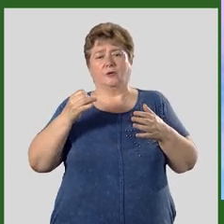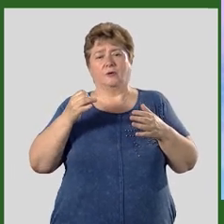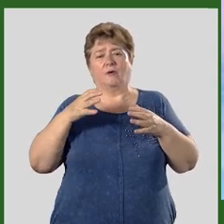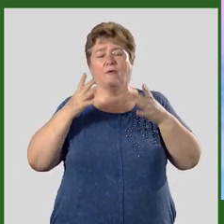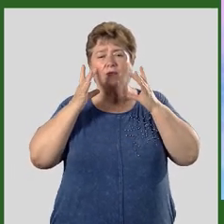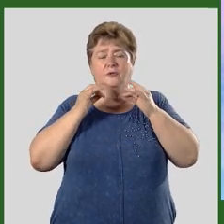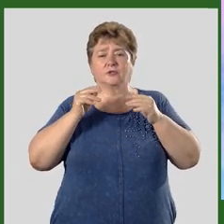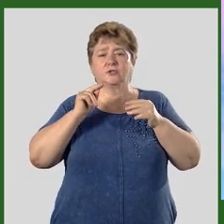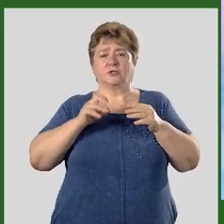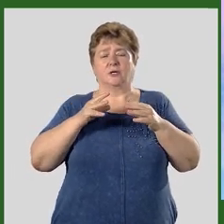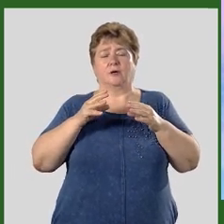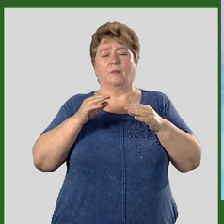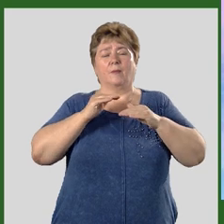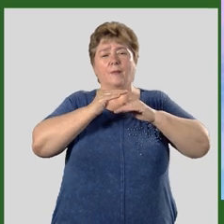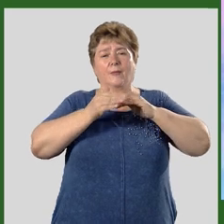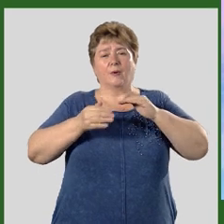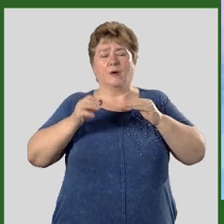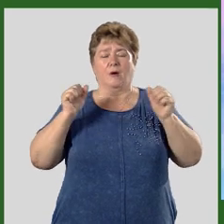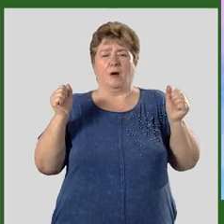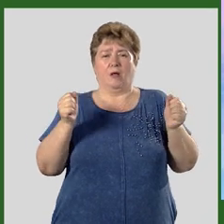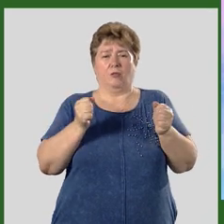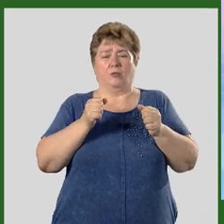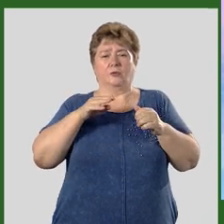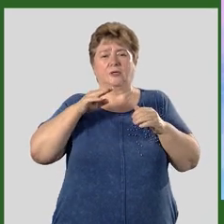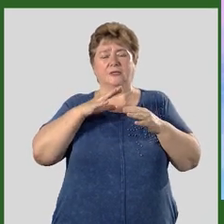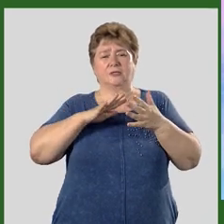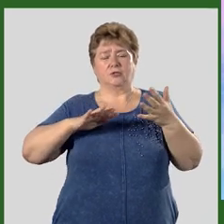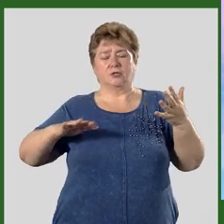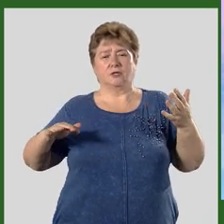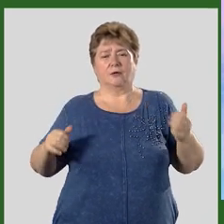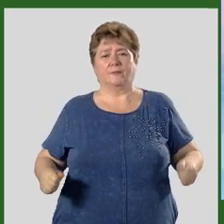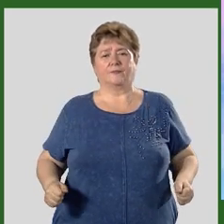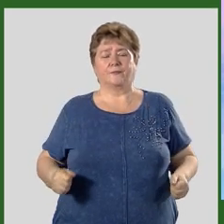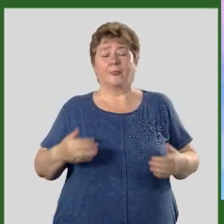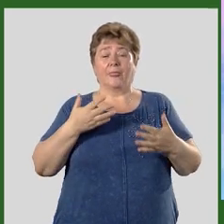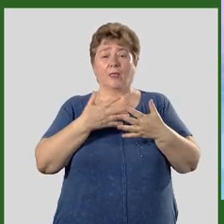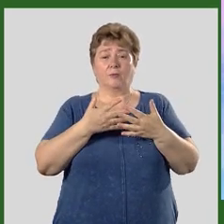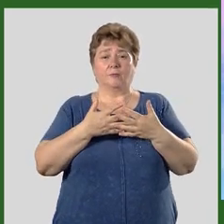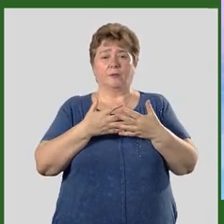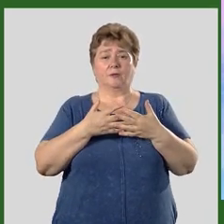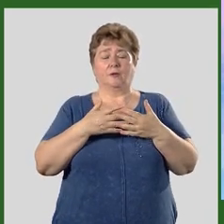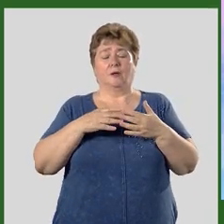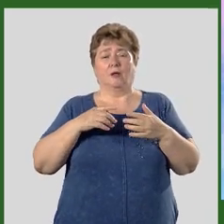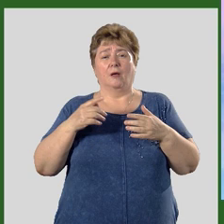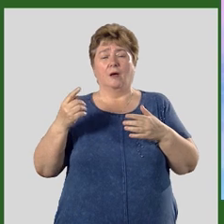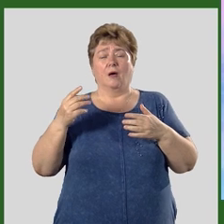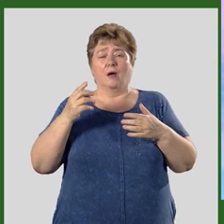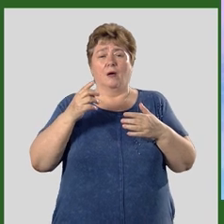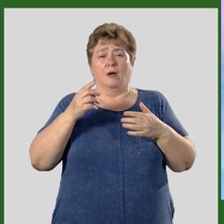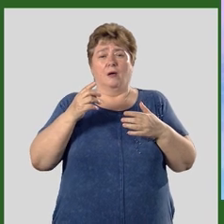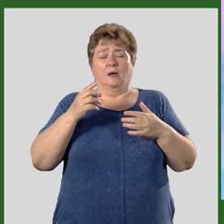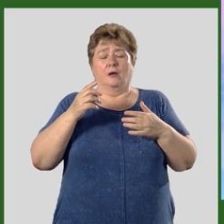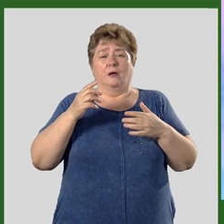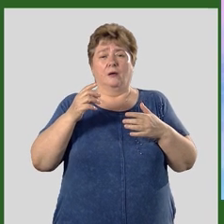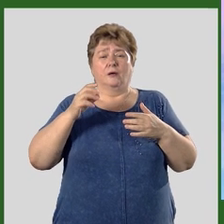климат побережья, омываемых холодными течениями. Например, вдоль западных берегов